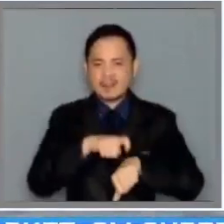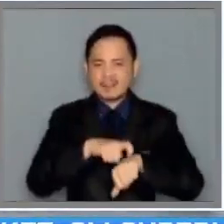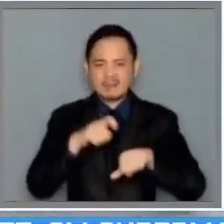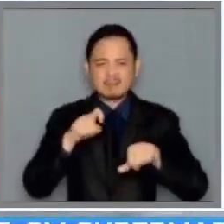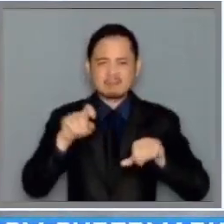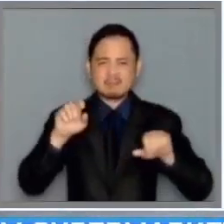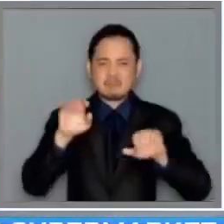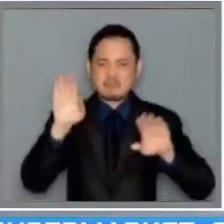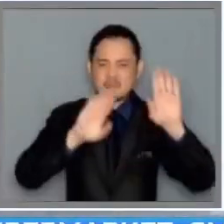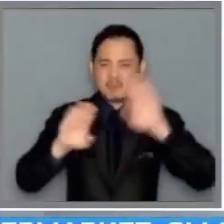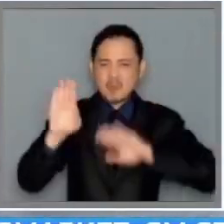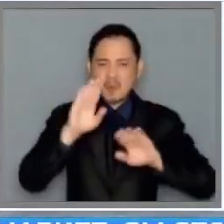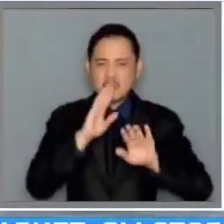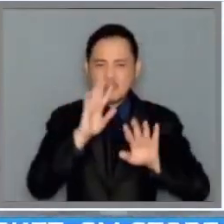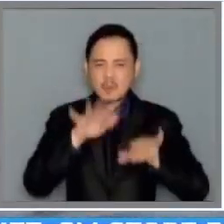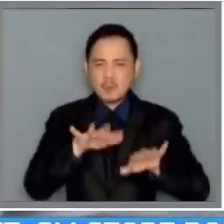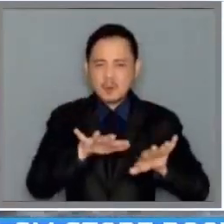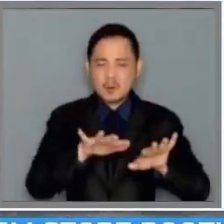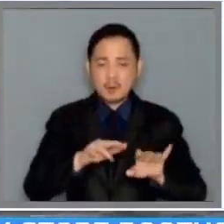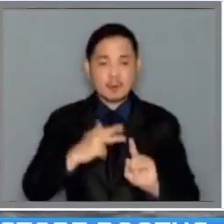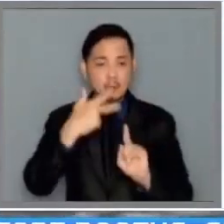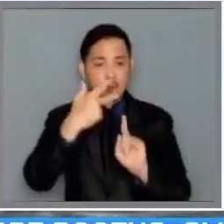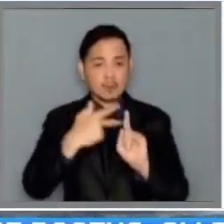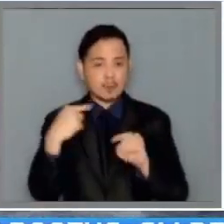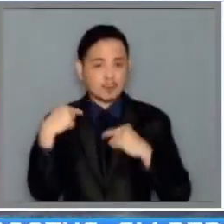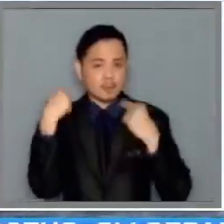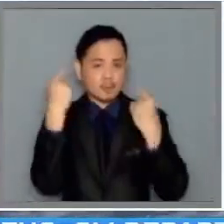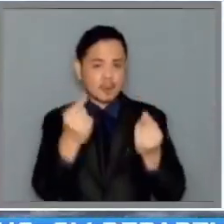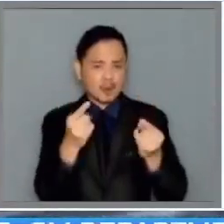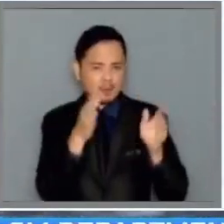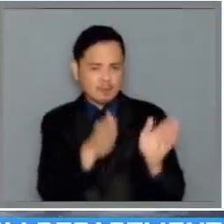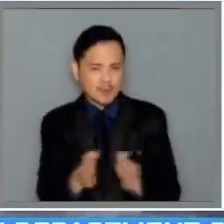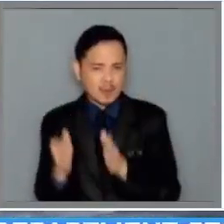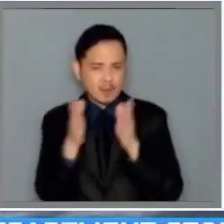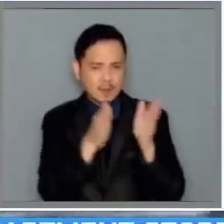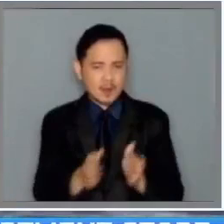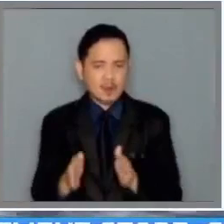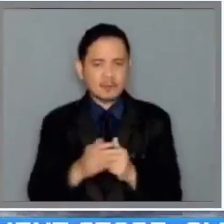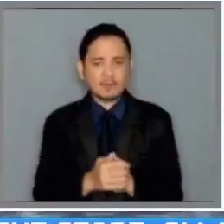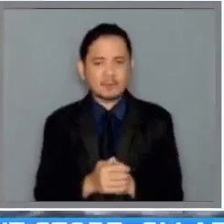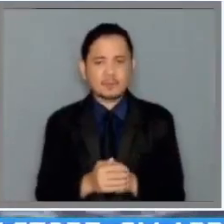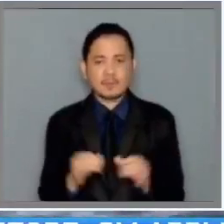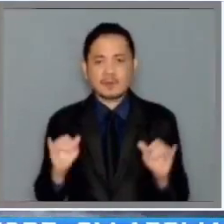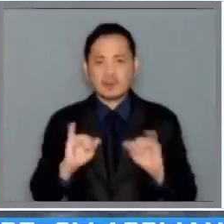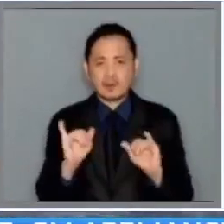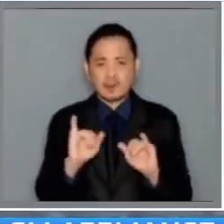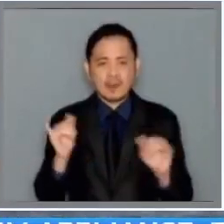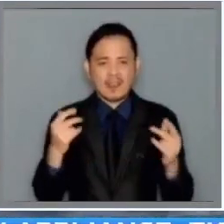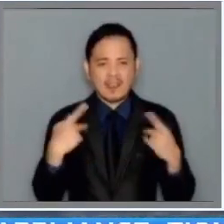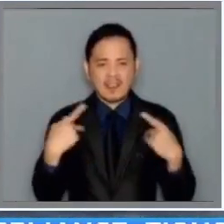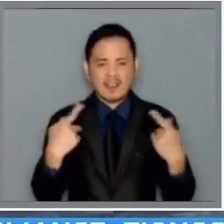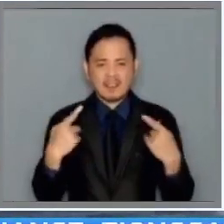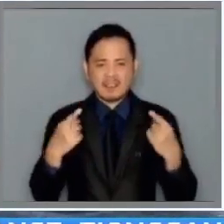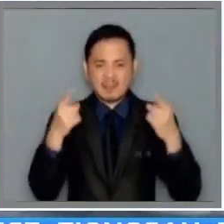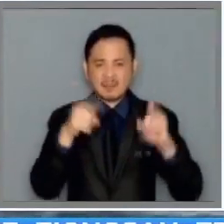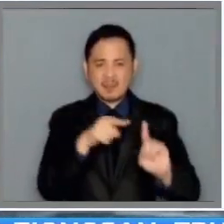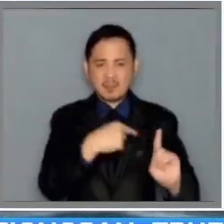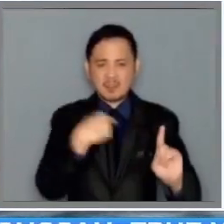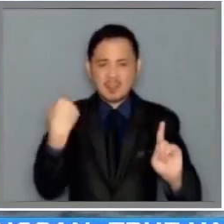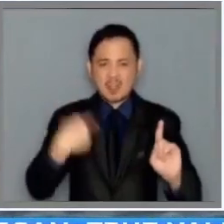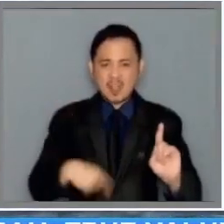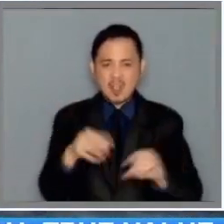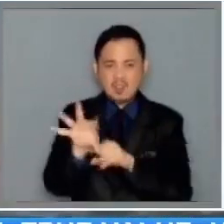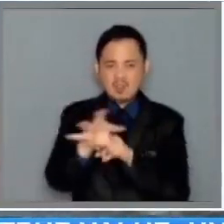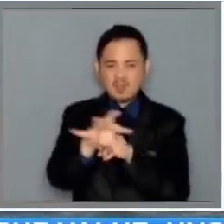na 3 buwan ang pinaghahandaan ng exercises na ito at wala raw kinalaman sa pinakahuling insidente ng harassment ng China sa mga barko